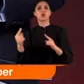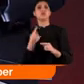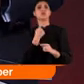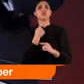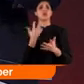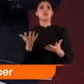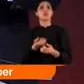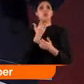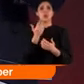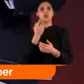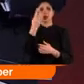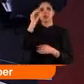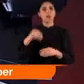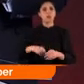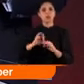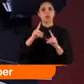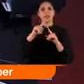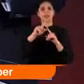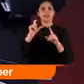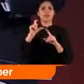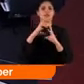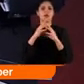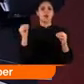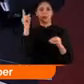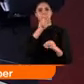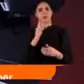yakasını kurtaramıyor. Tek suçu kimliğini kaybetmiş